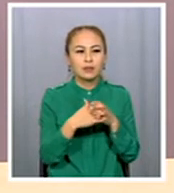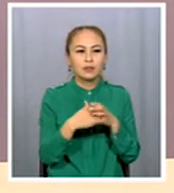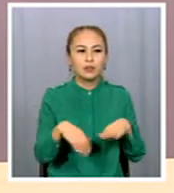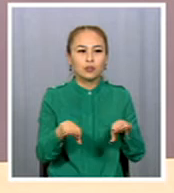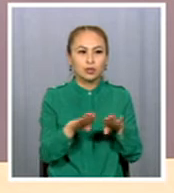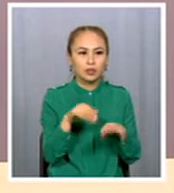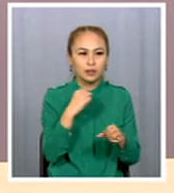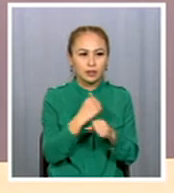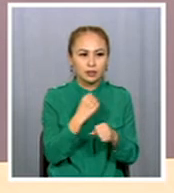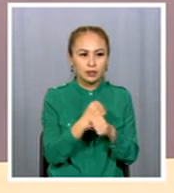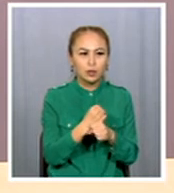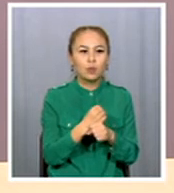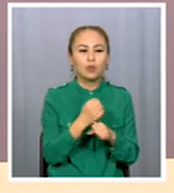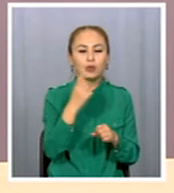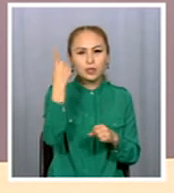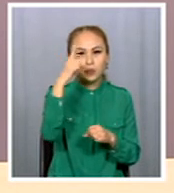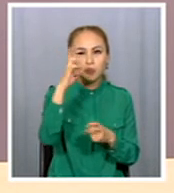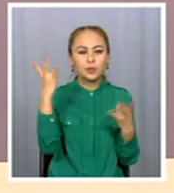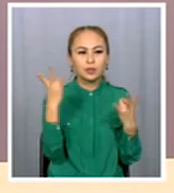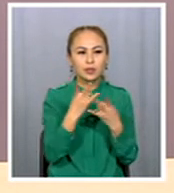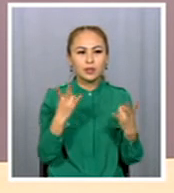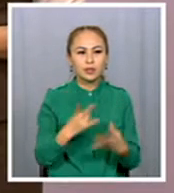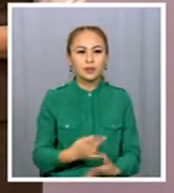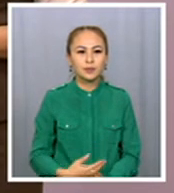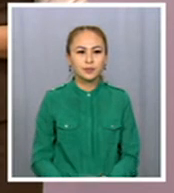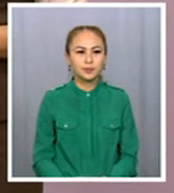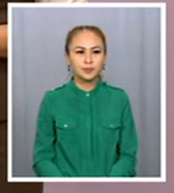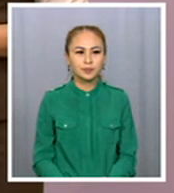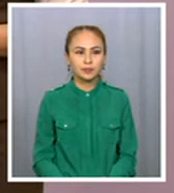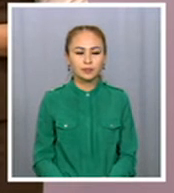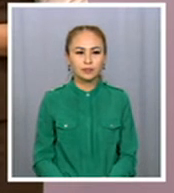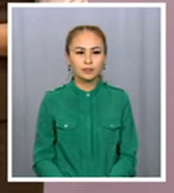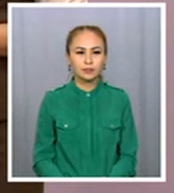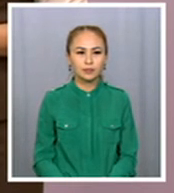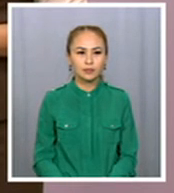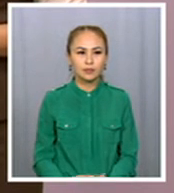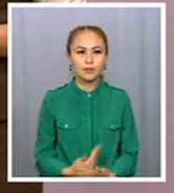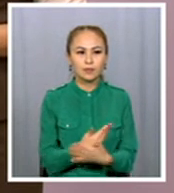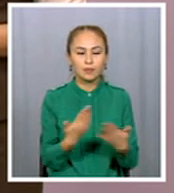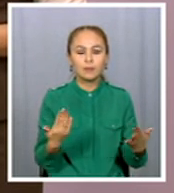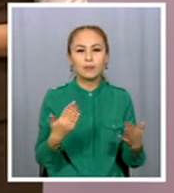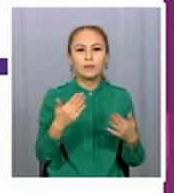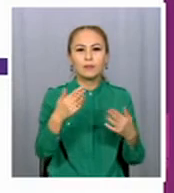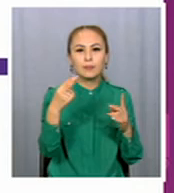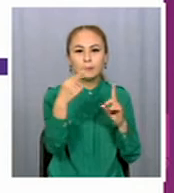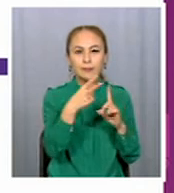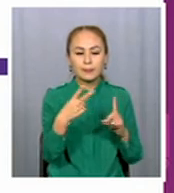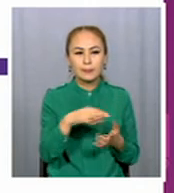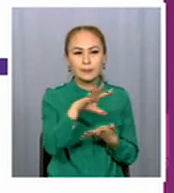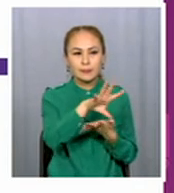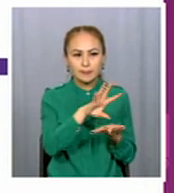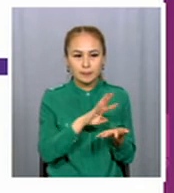байланыс құралдарын да ойластыруы керек. Енді осы мәтінді көшіреміз.